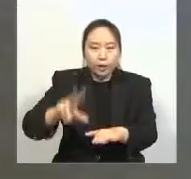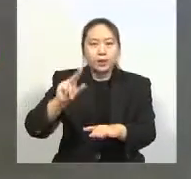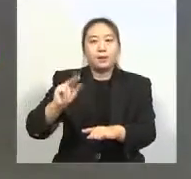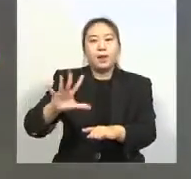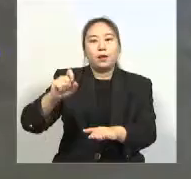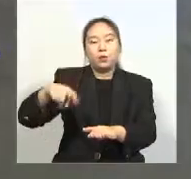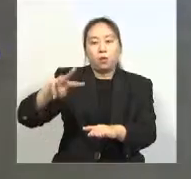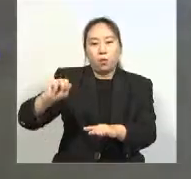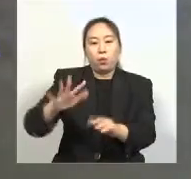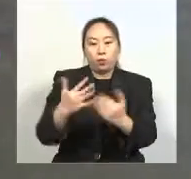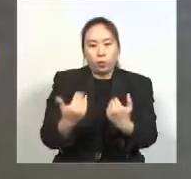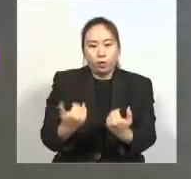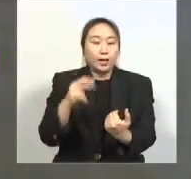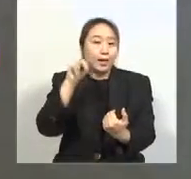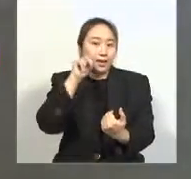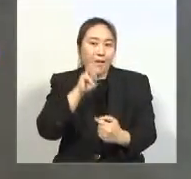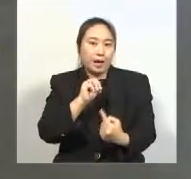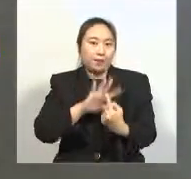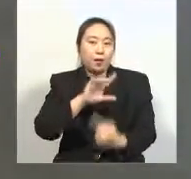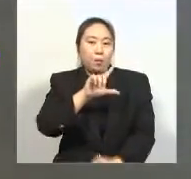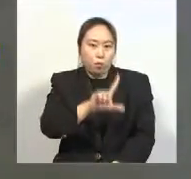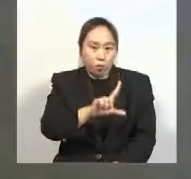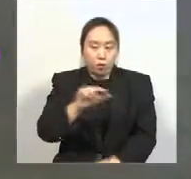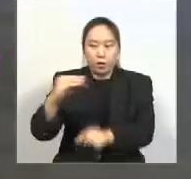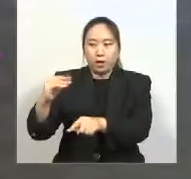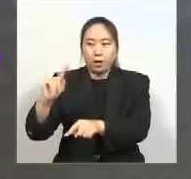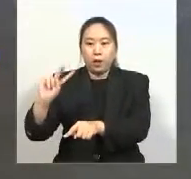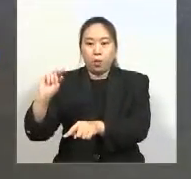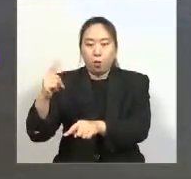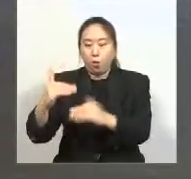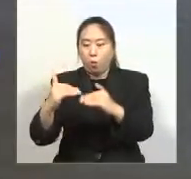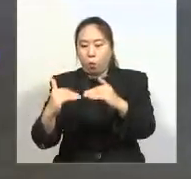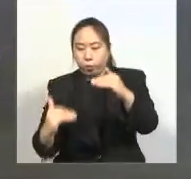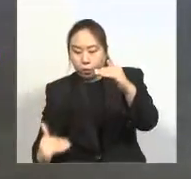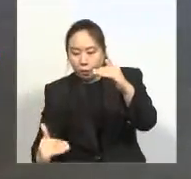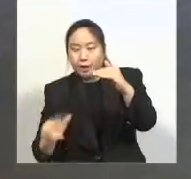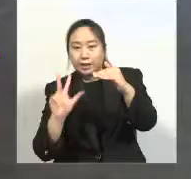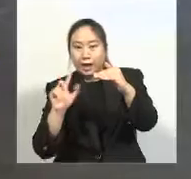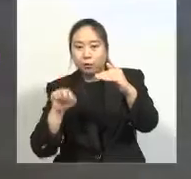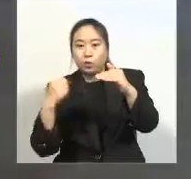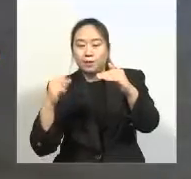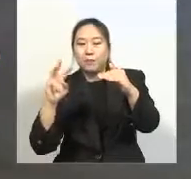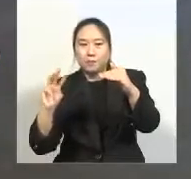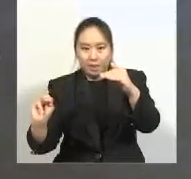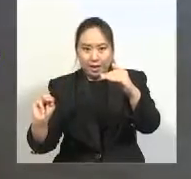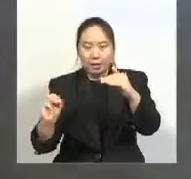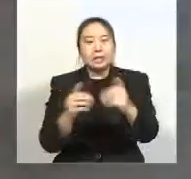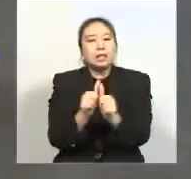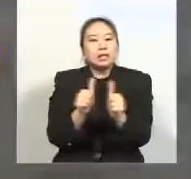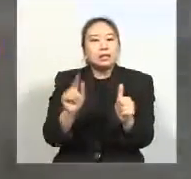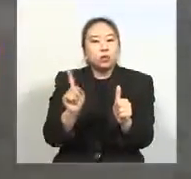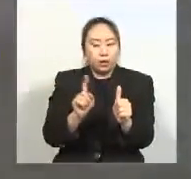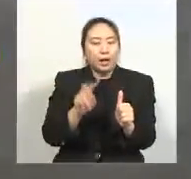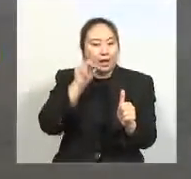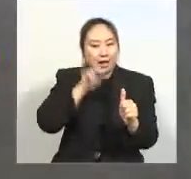ติเมตรทำให้ระดับน้ำในแม่น้ำมูลและแม่น้ำโขงต่างกัน3เมตร10เซนติเมตรซึ่งจะส่งผลดีต่อการ